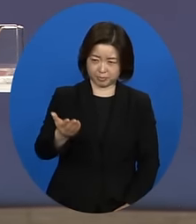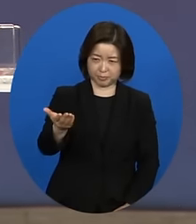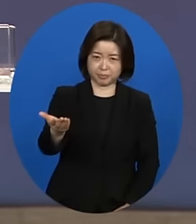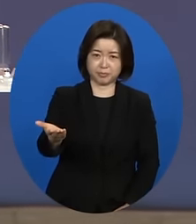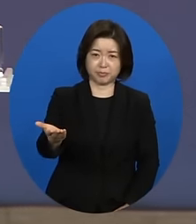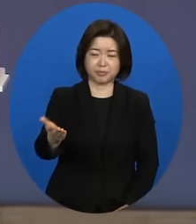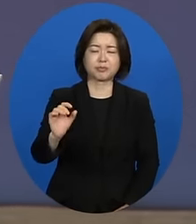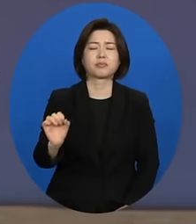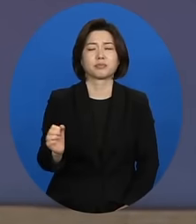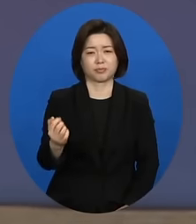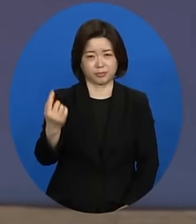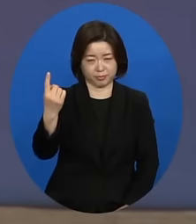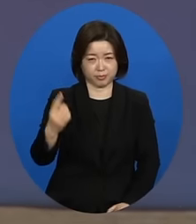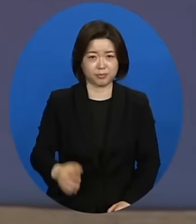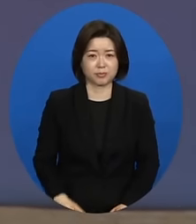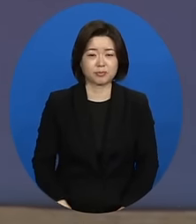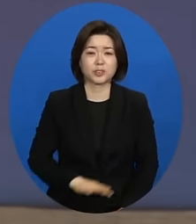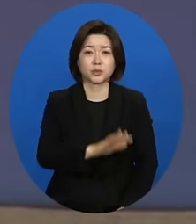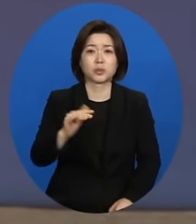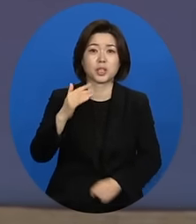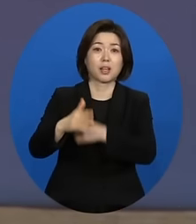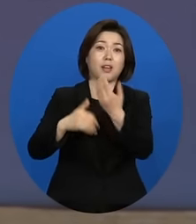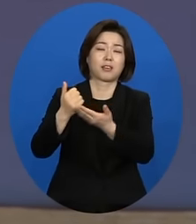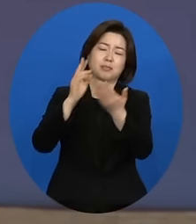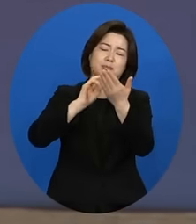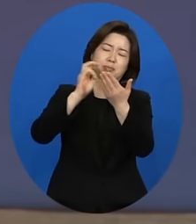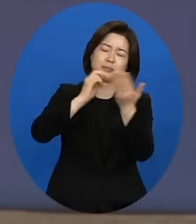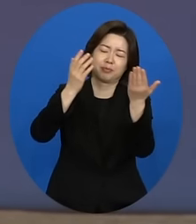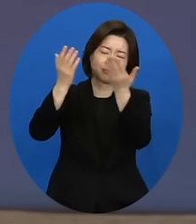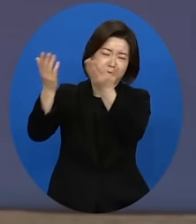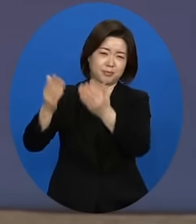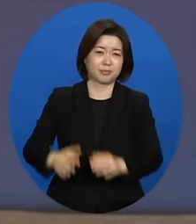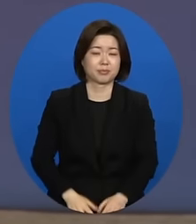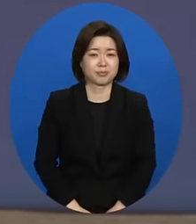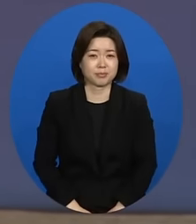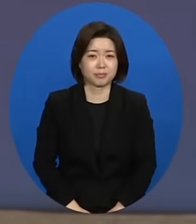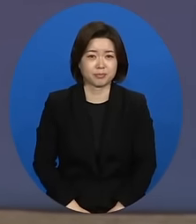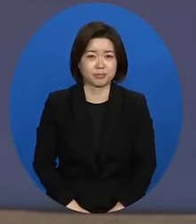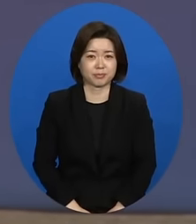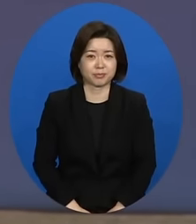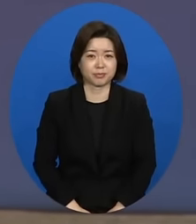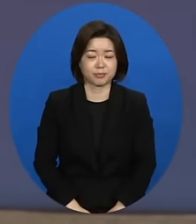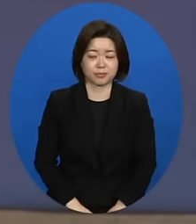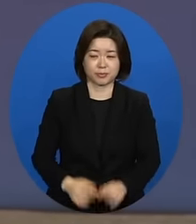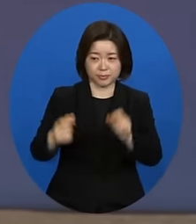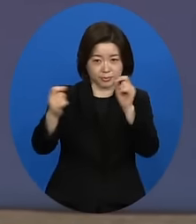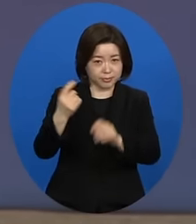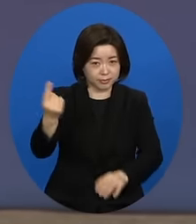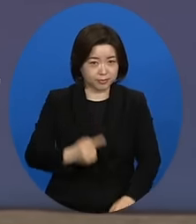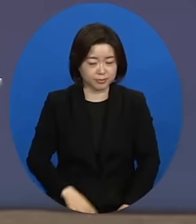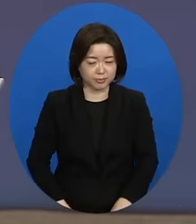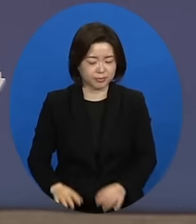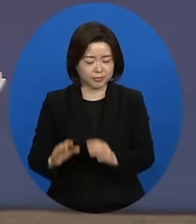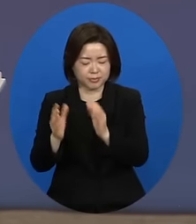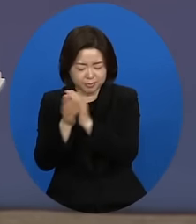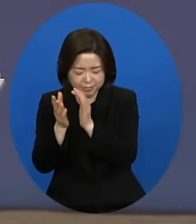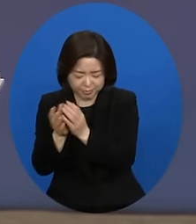당신을 인해서 우리 하나님을 찬양합니다. 가까이 와서 제 귀에다 대고